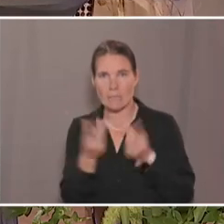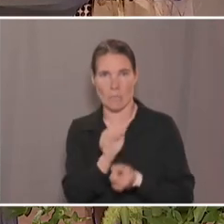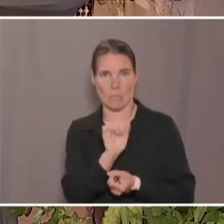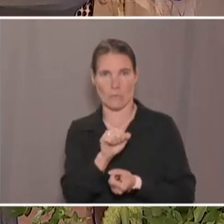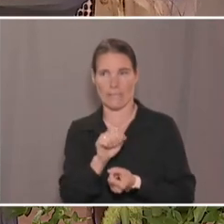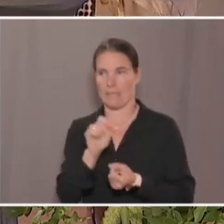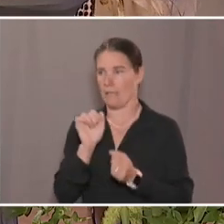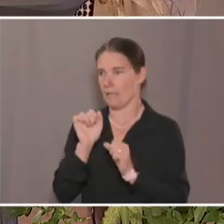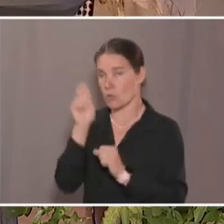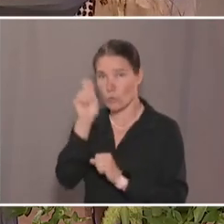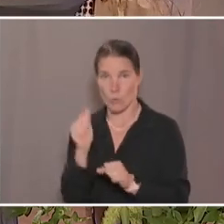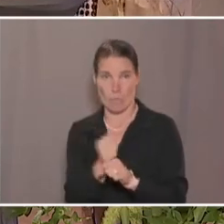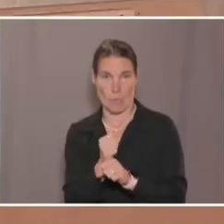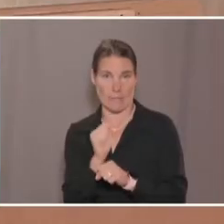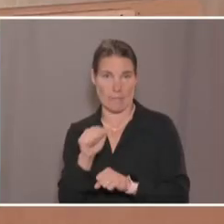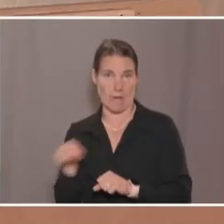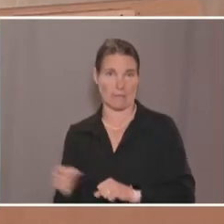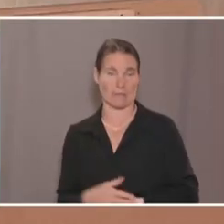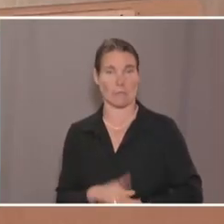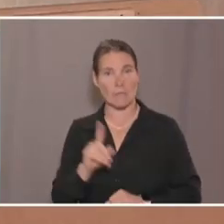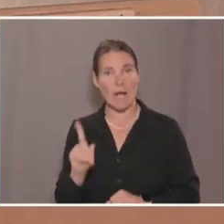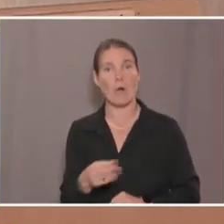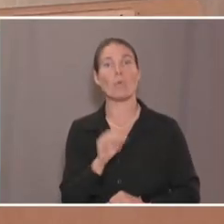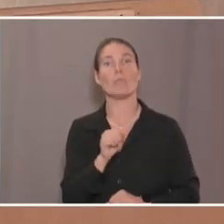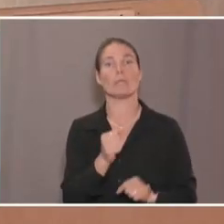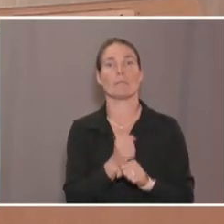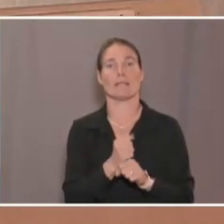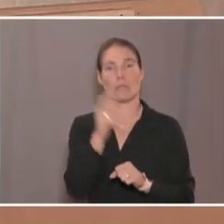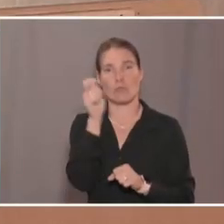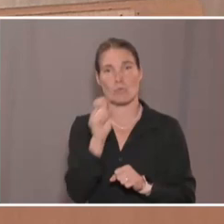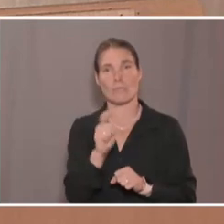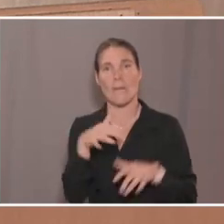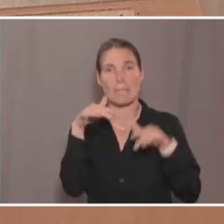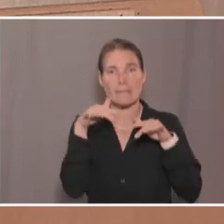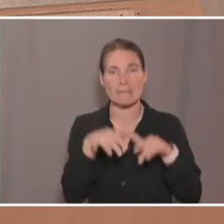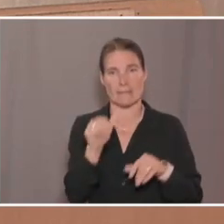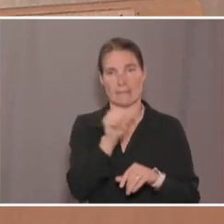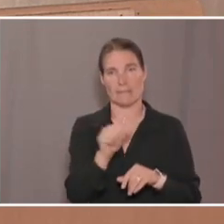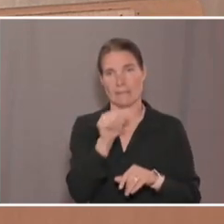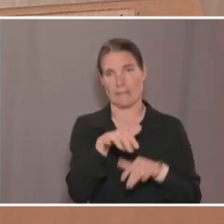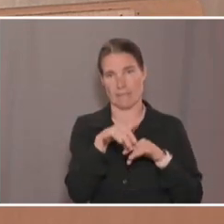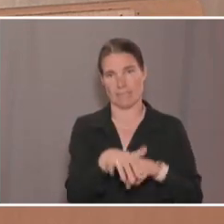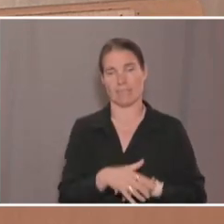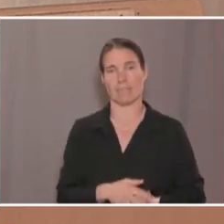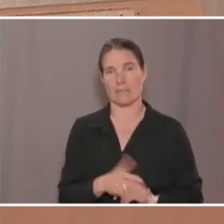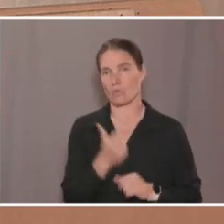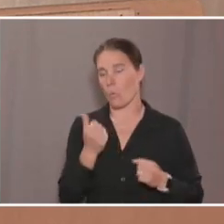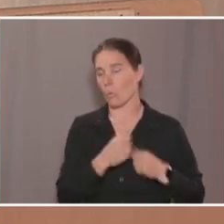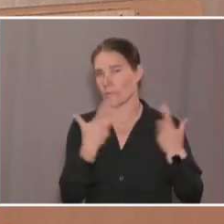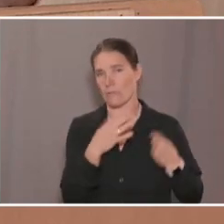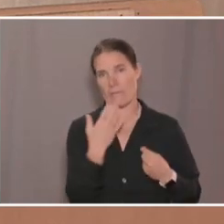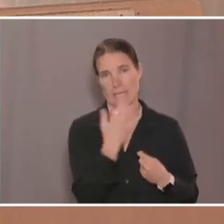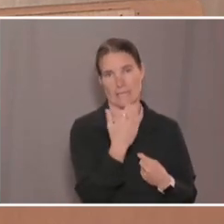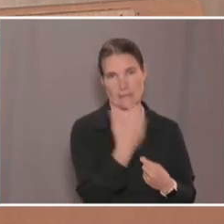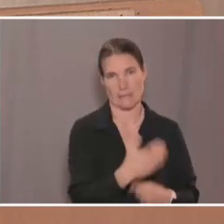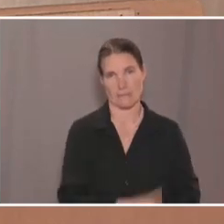Studium ermöglicht haben und dass Sie jetzt ermöglichen, dass das Studium wieder in Präsenz stattfinden wird. Das ist wirklich großartig. Dafür ganz herzlichen Dank.